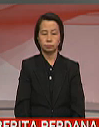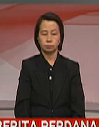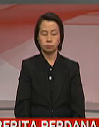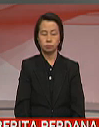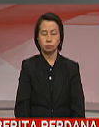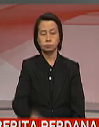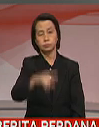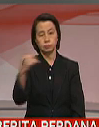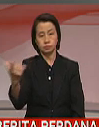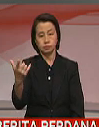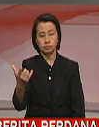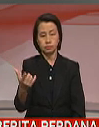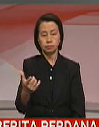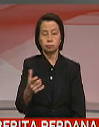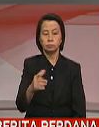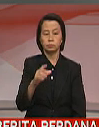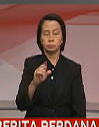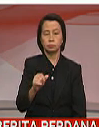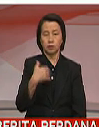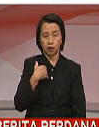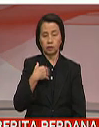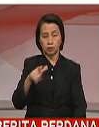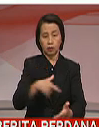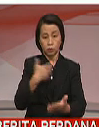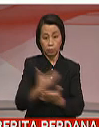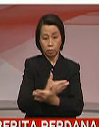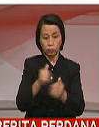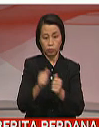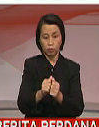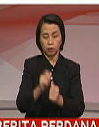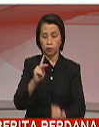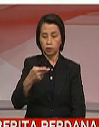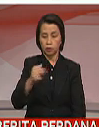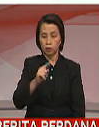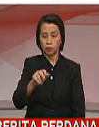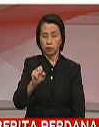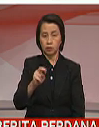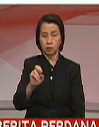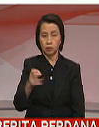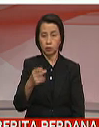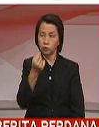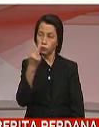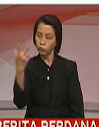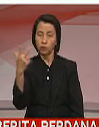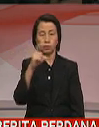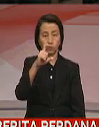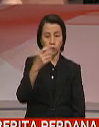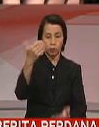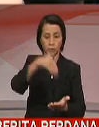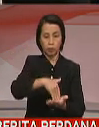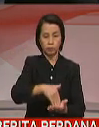Dalam perkembangan lain, Sarah bakal hadir dengan lagu terbaharunya bersama Hazama dalam tempoh beberapa bulan lagi.